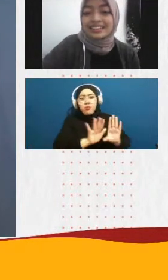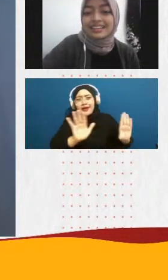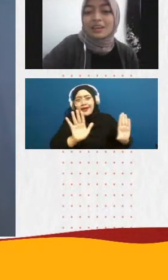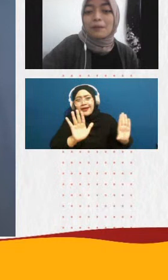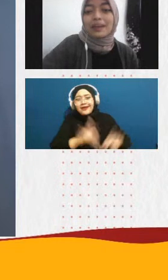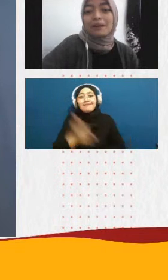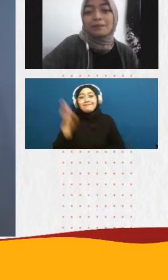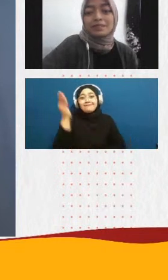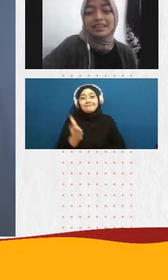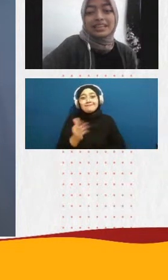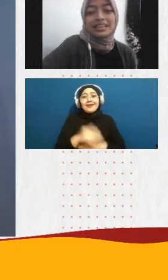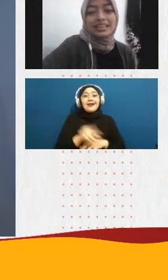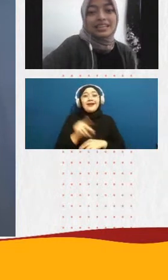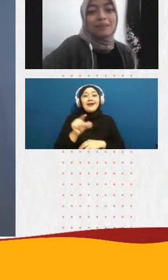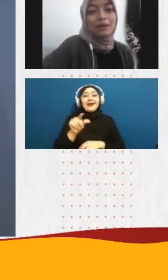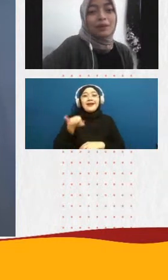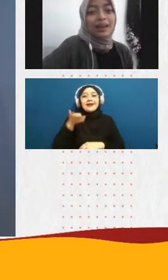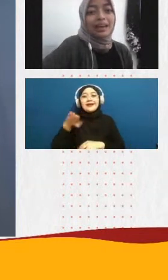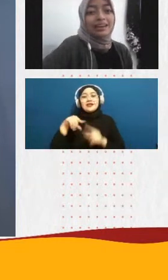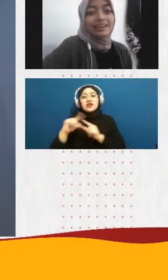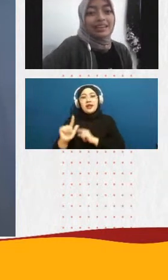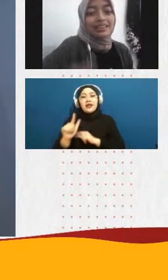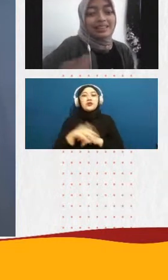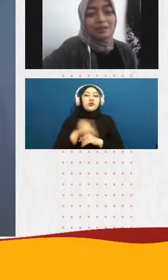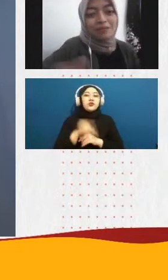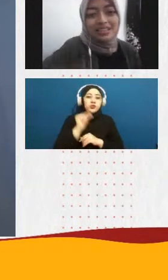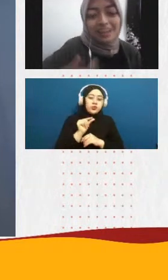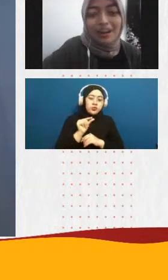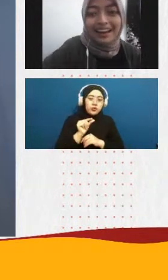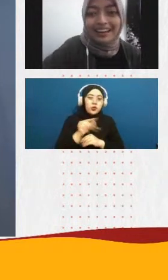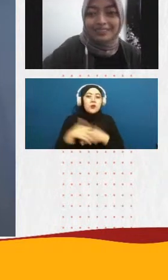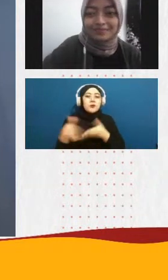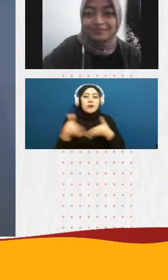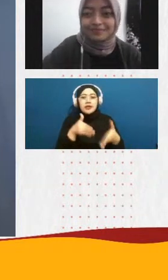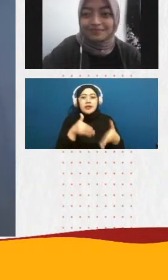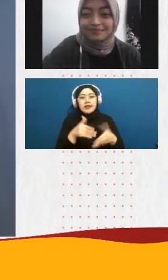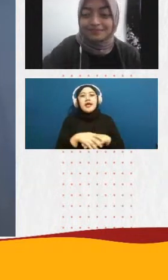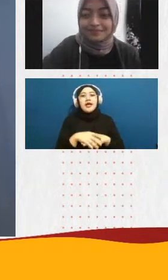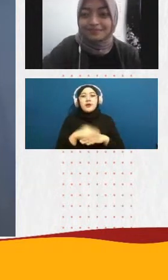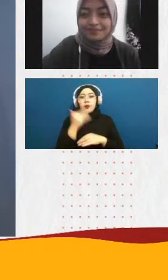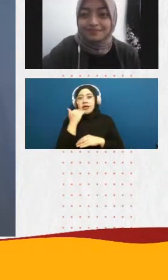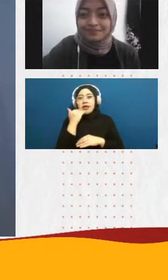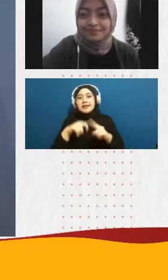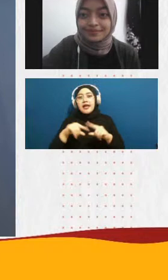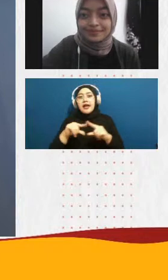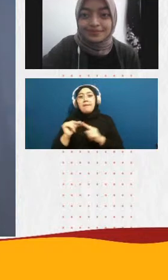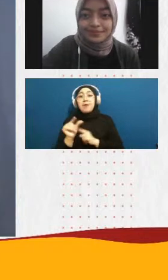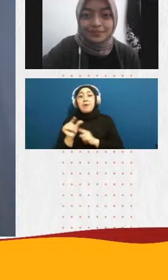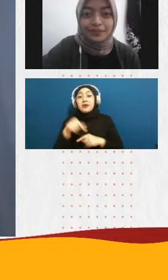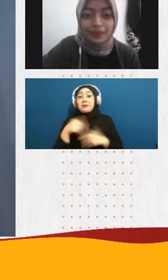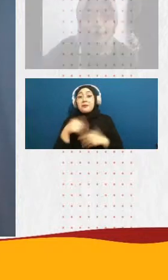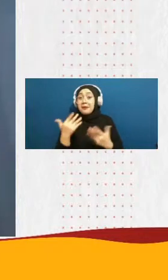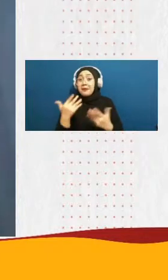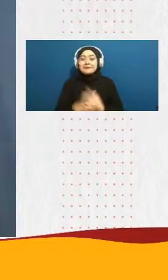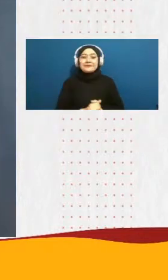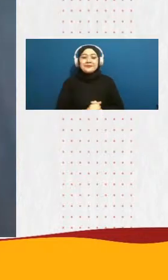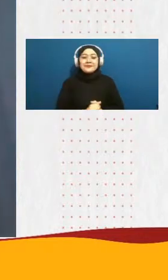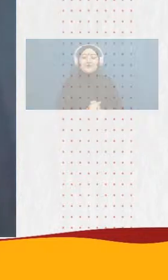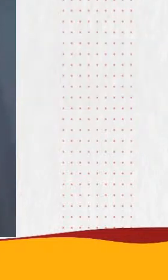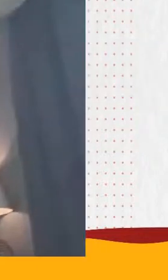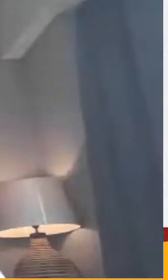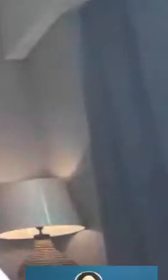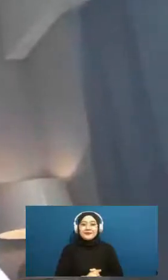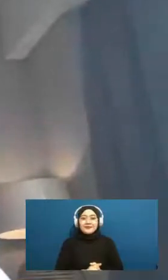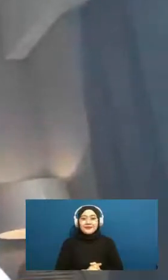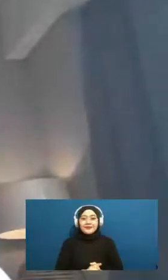sendiri strategi apa yang saat ini diterapkan oleh tim nasi kapau langganan? Oh ya, baik Cak. Jadi kalau